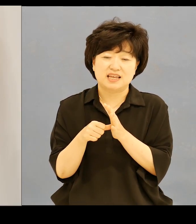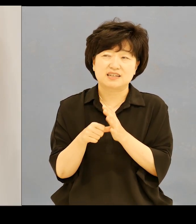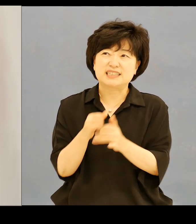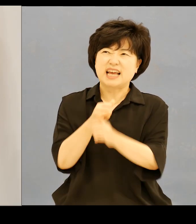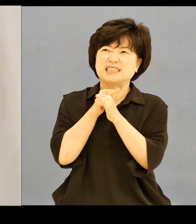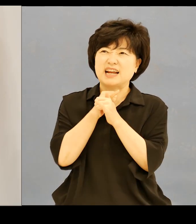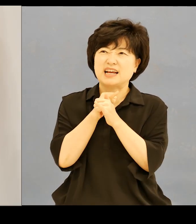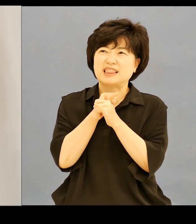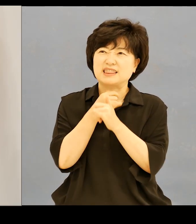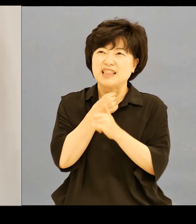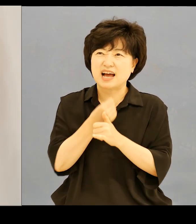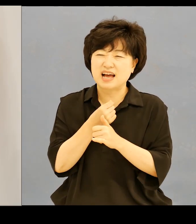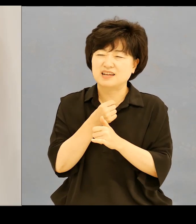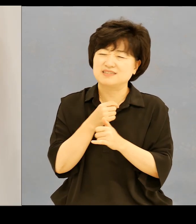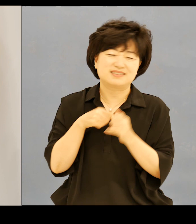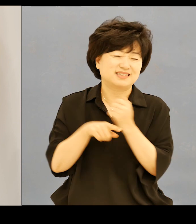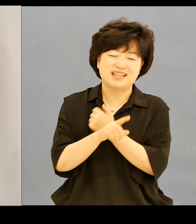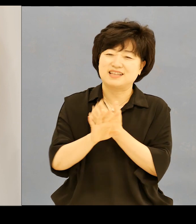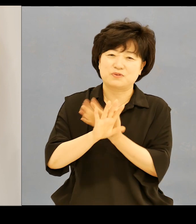끝내야겠다 뭐 그런 생각을 한 게 아니라